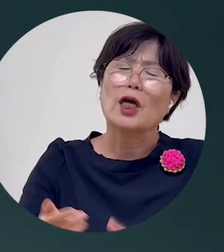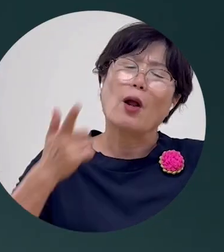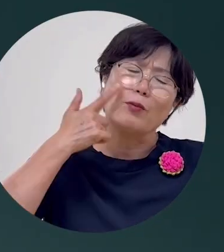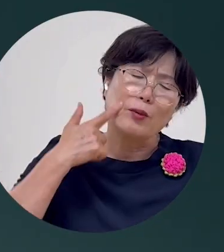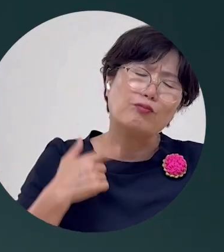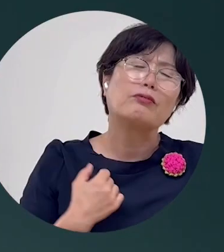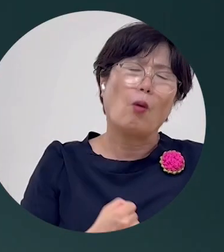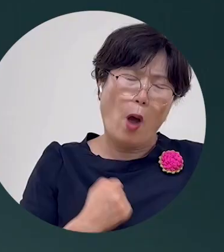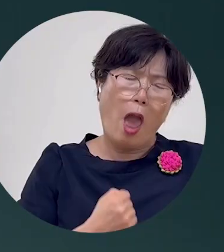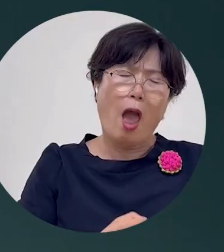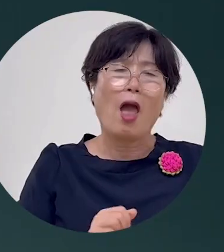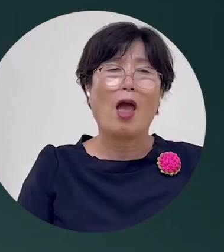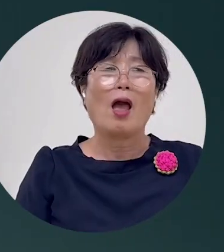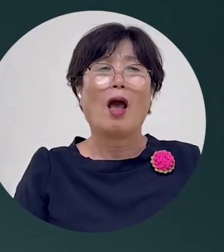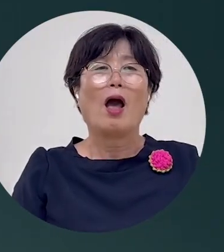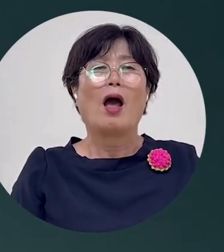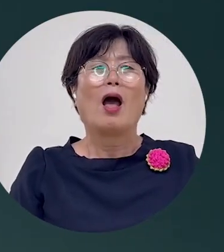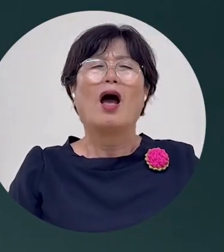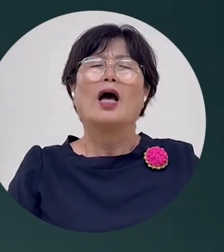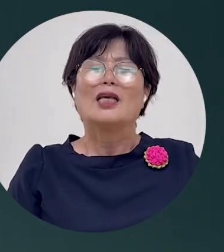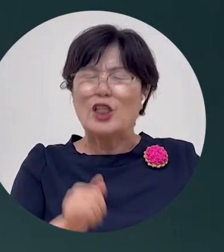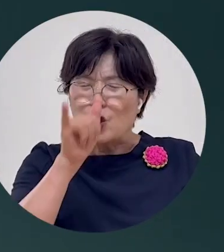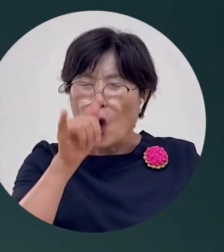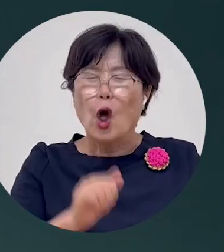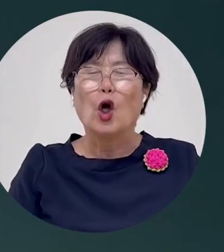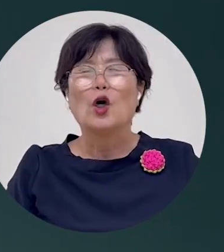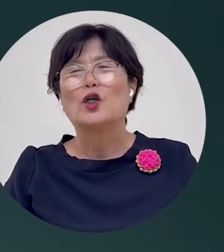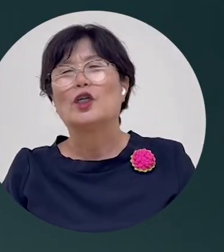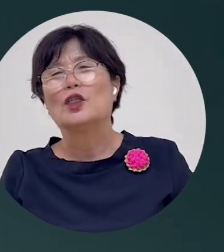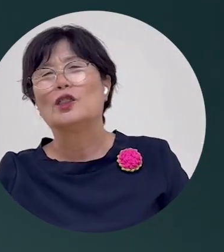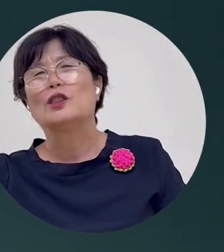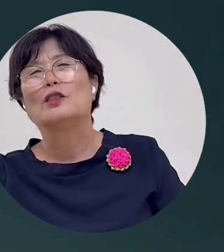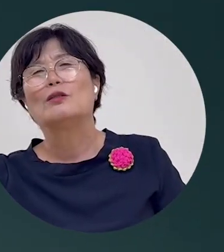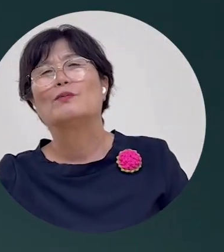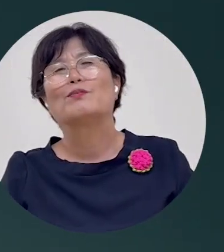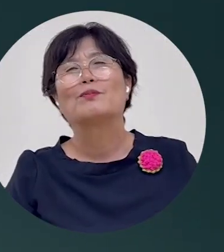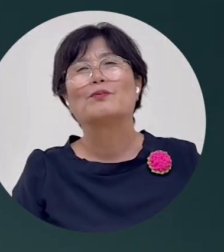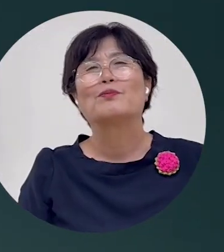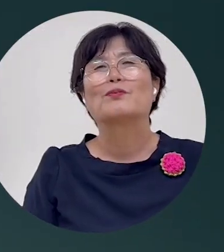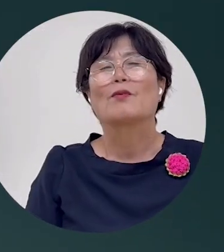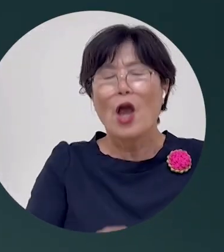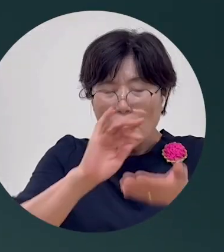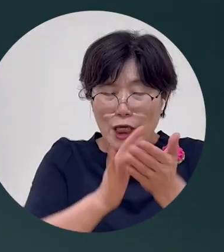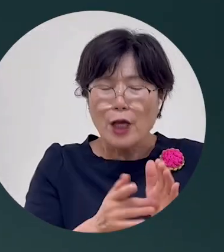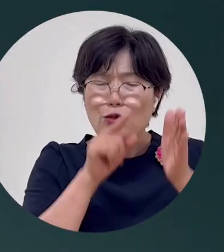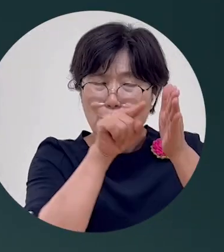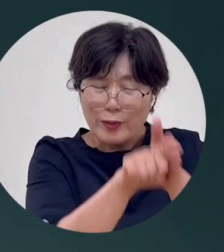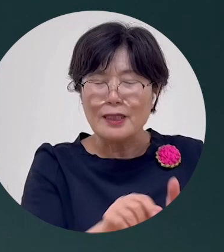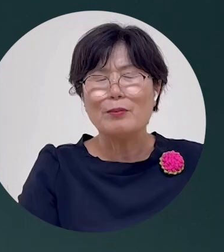없어요? 있어요, 없어요? 있어요. 예수를 믿으면